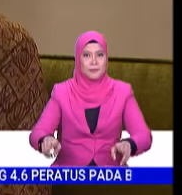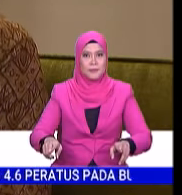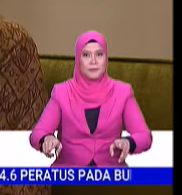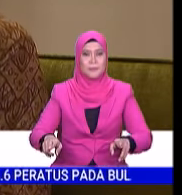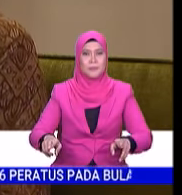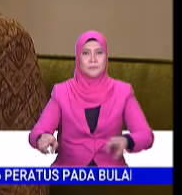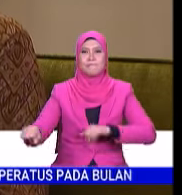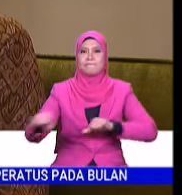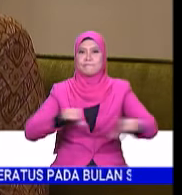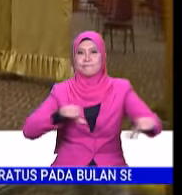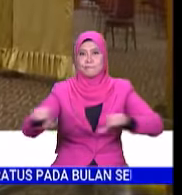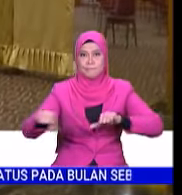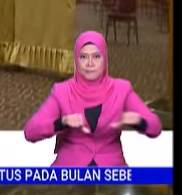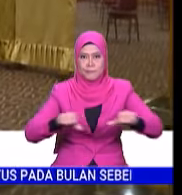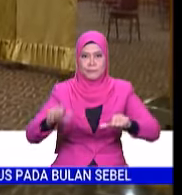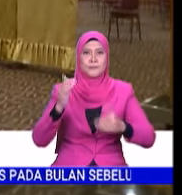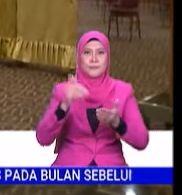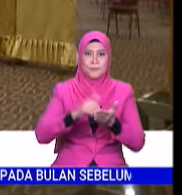lebih proaktif lagi.